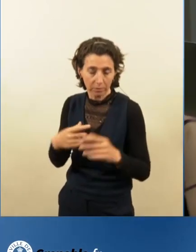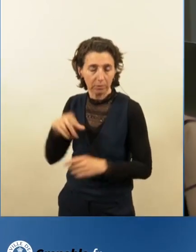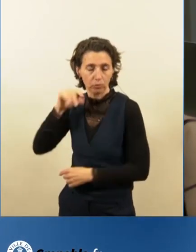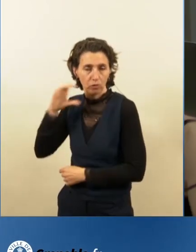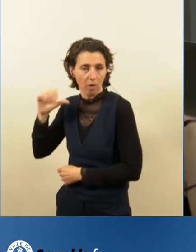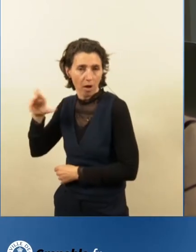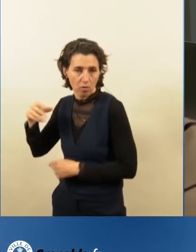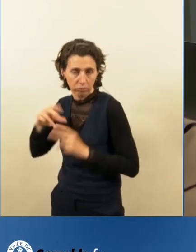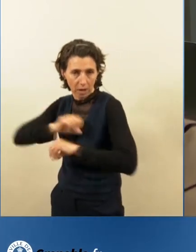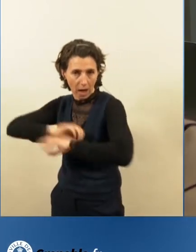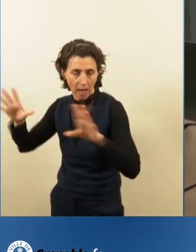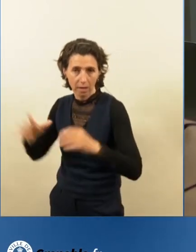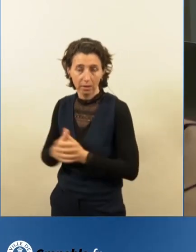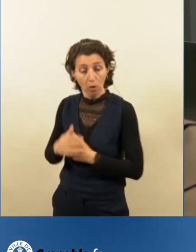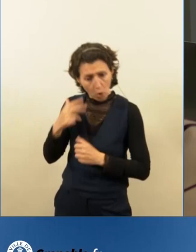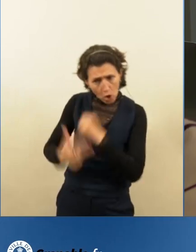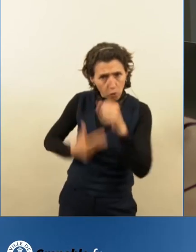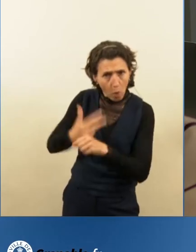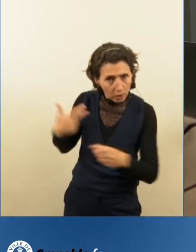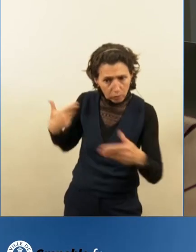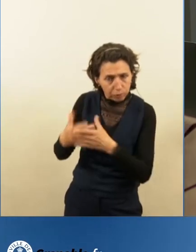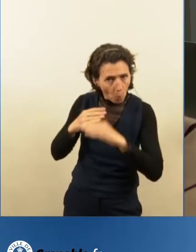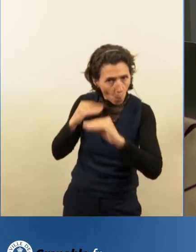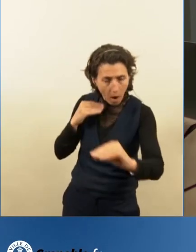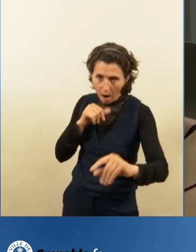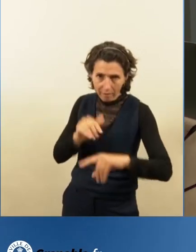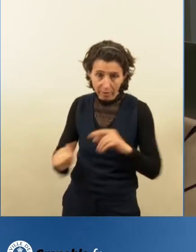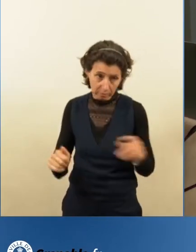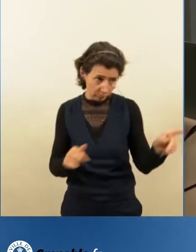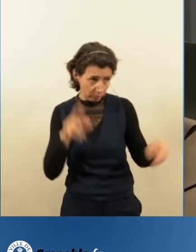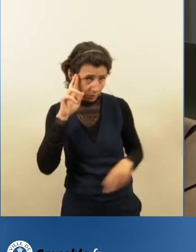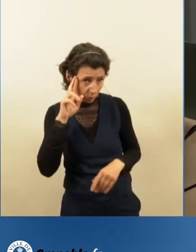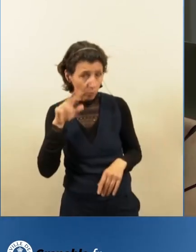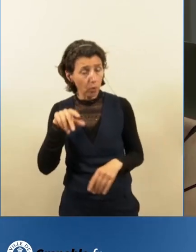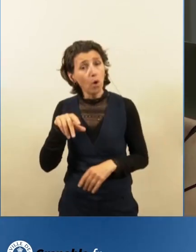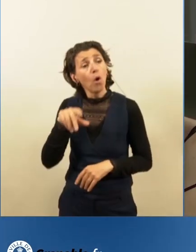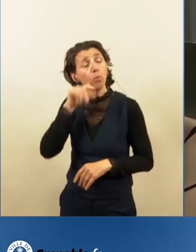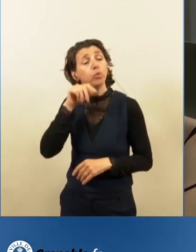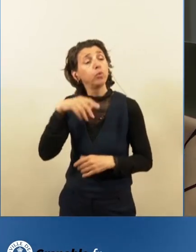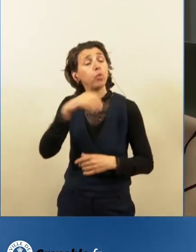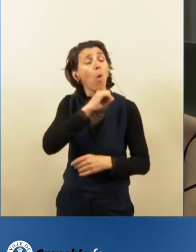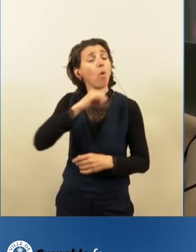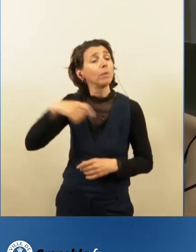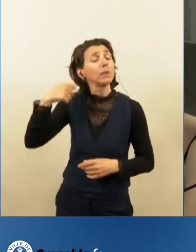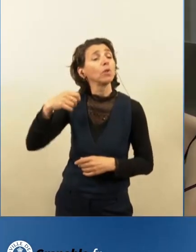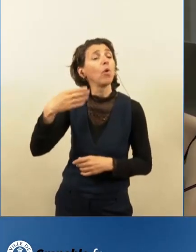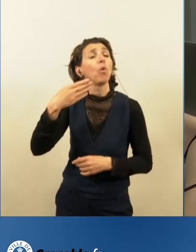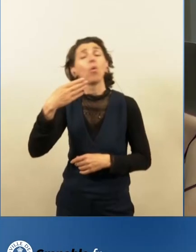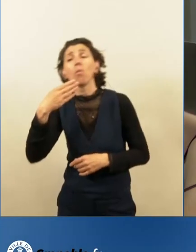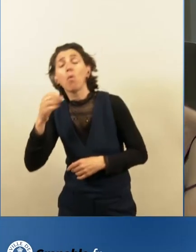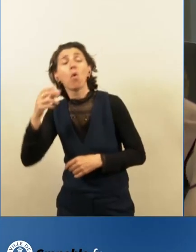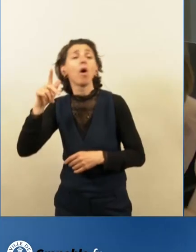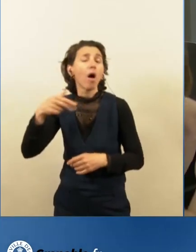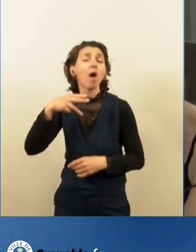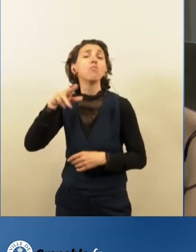si le s'était rien passé pendant 3 ans alors que pourtant vous avez raison monsieur l'ancien président mon gabru il s'est quand même passé quelque chose par contre la réalité